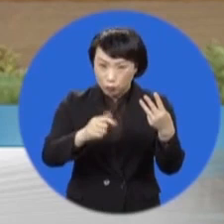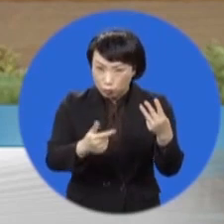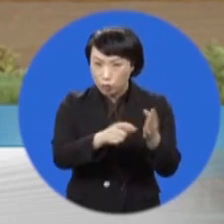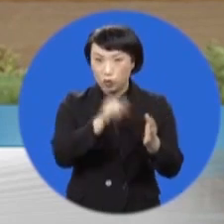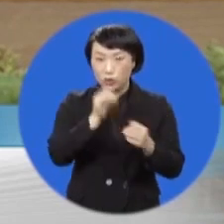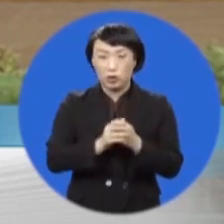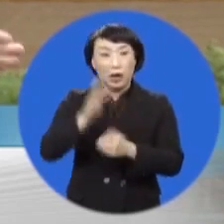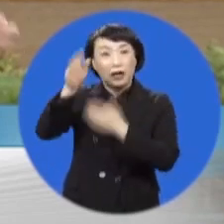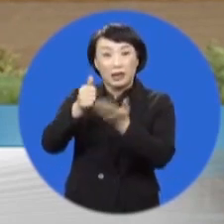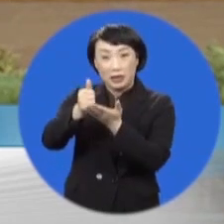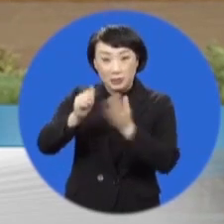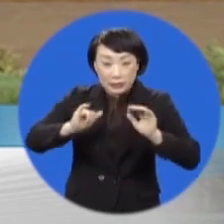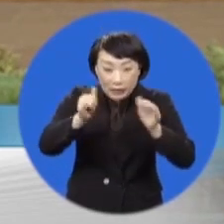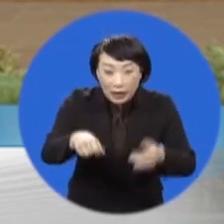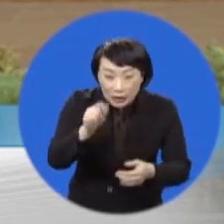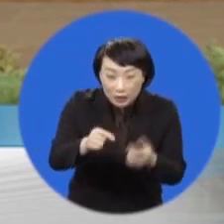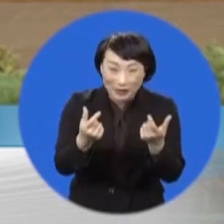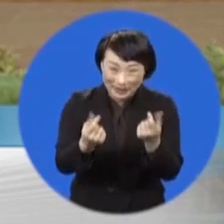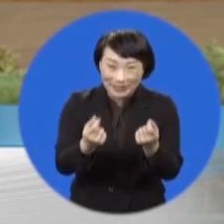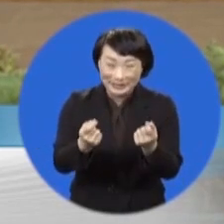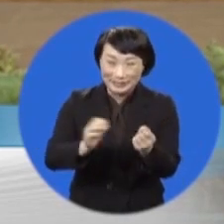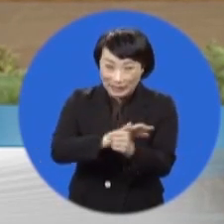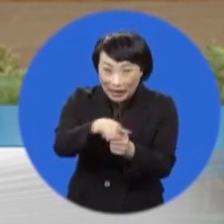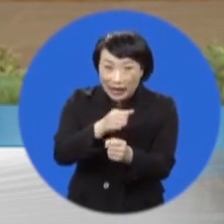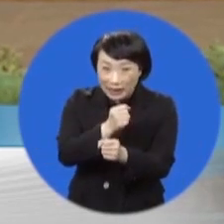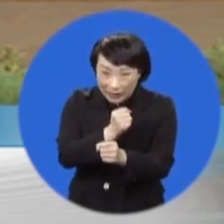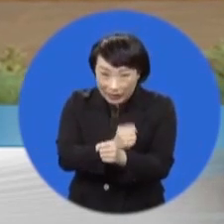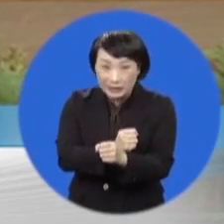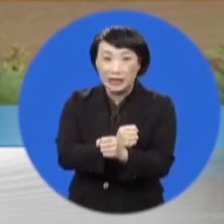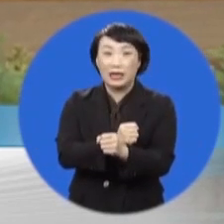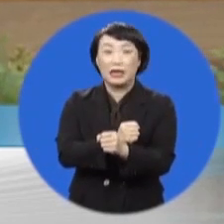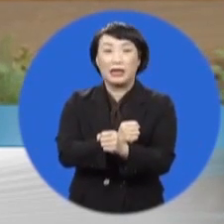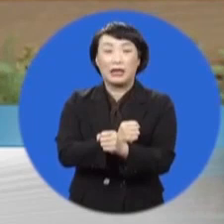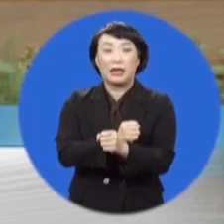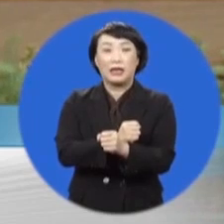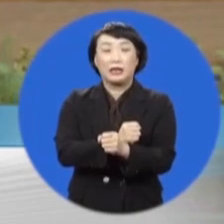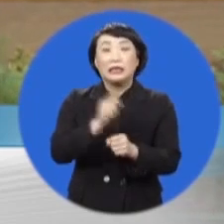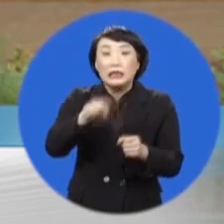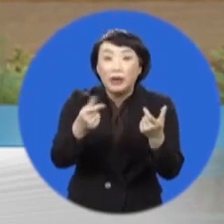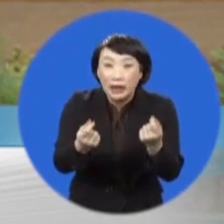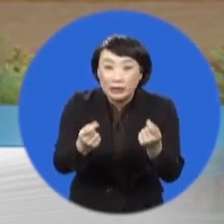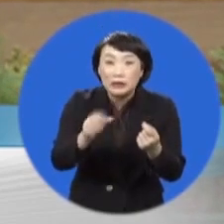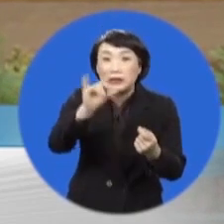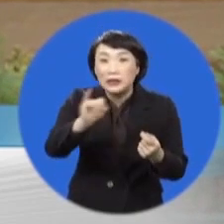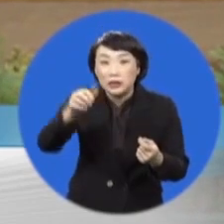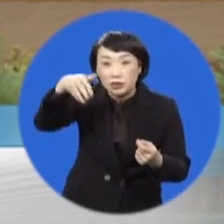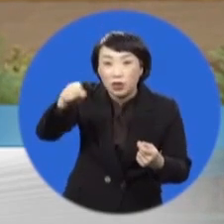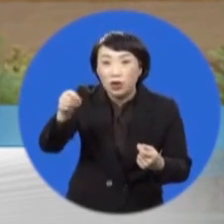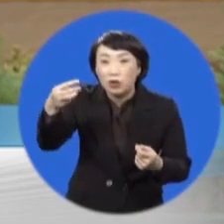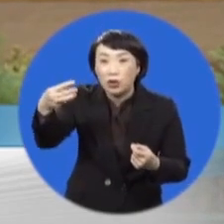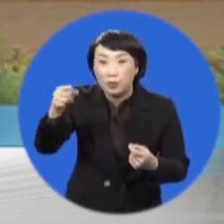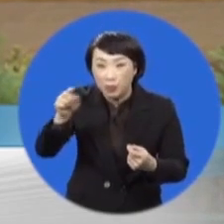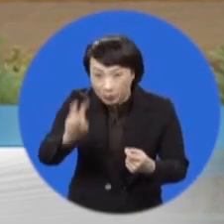나야 하나님이 세상을 이 초로 사랑아 4 2005 미란 이순영 4